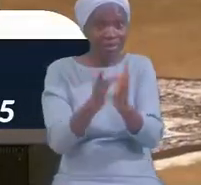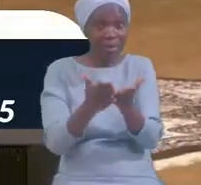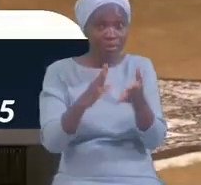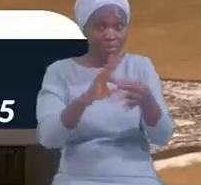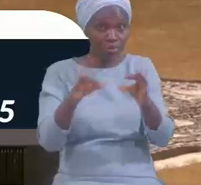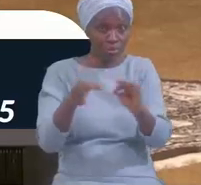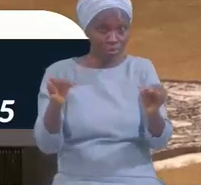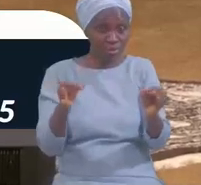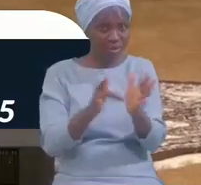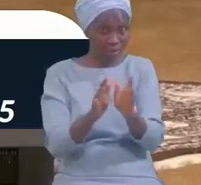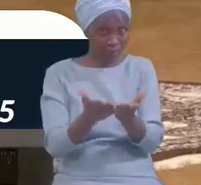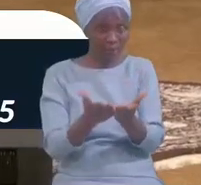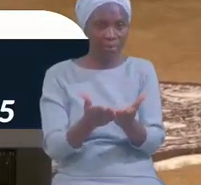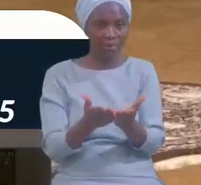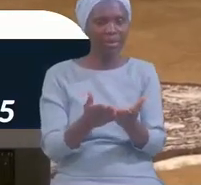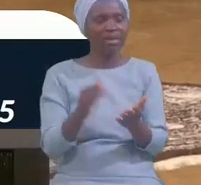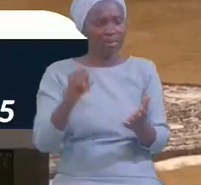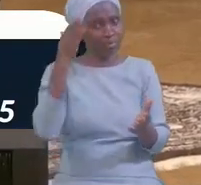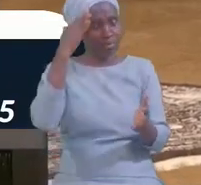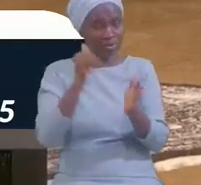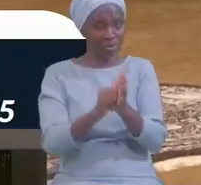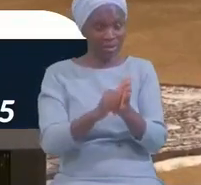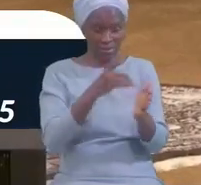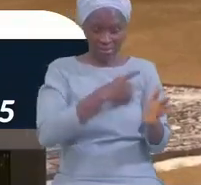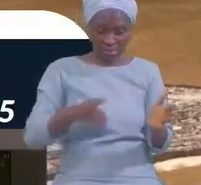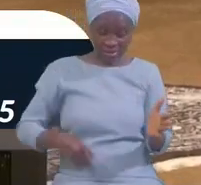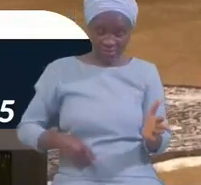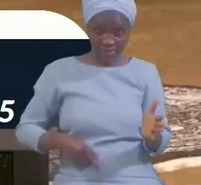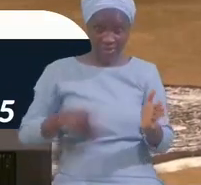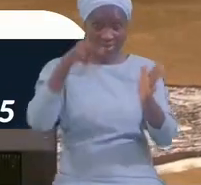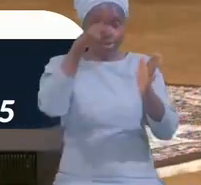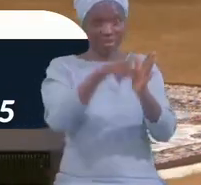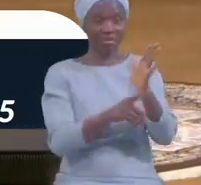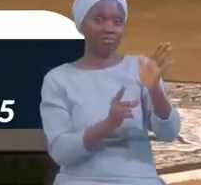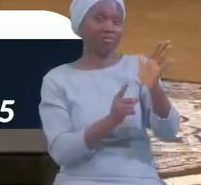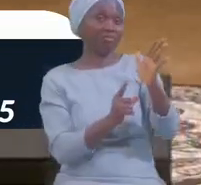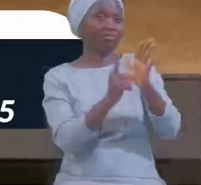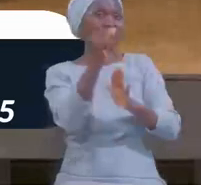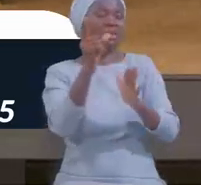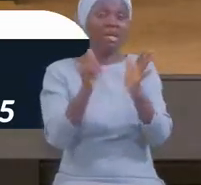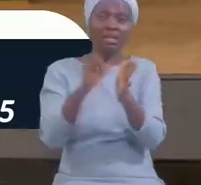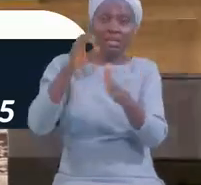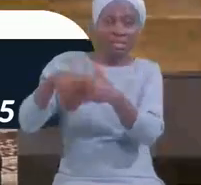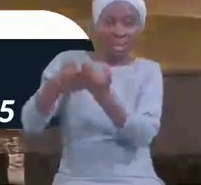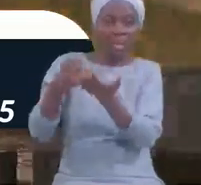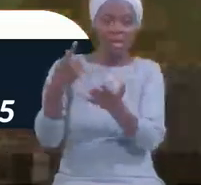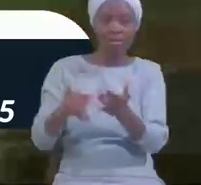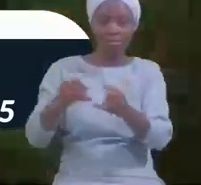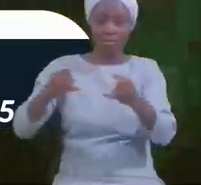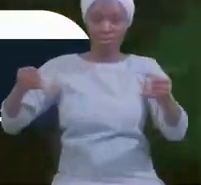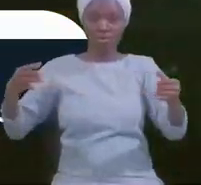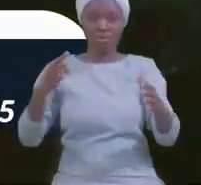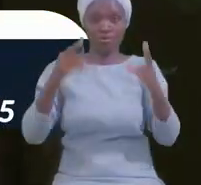David a tué Goliath. C'est ainsi que la verge de Moïse, le bâton, a divisé la mer